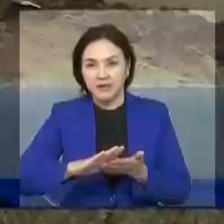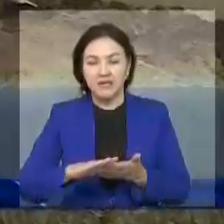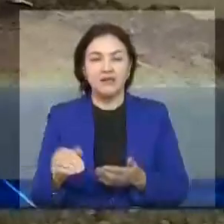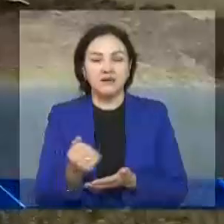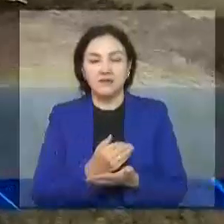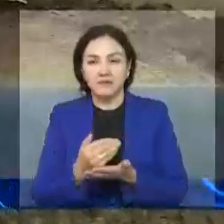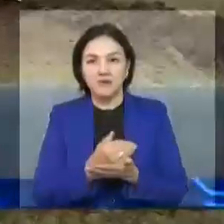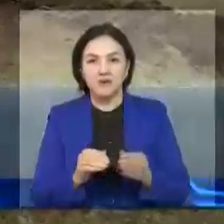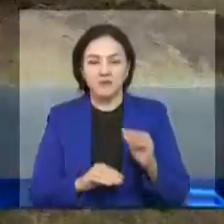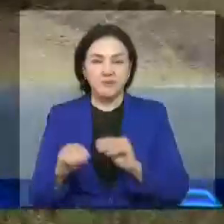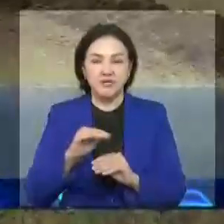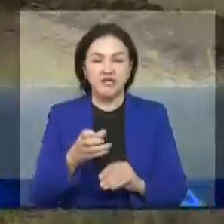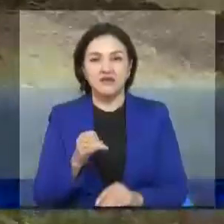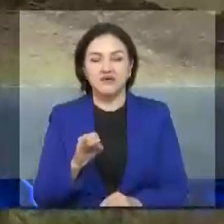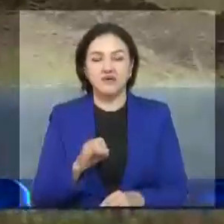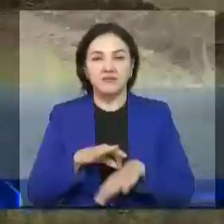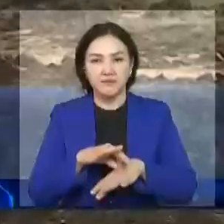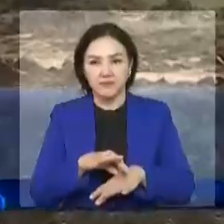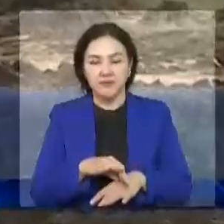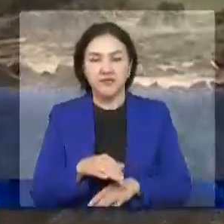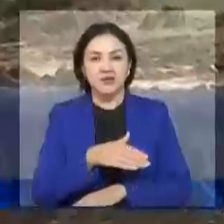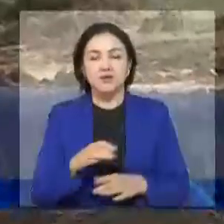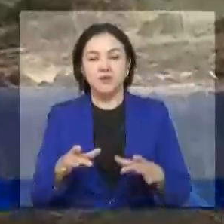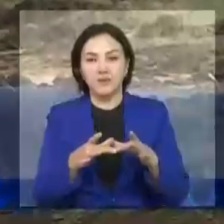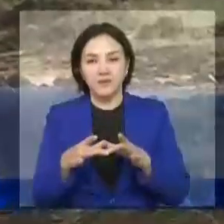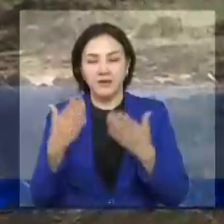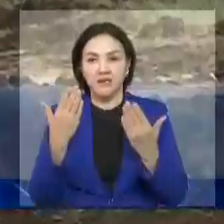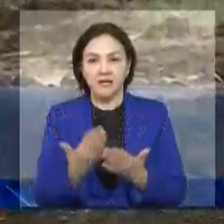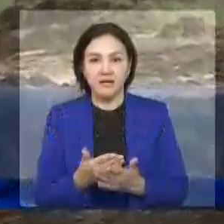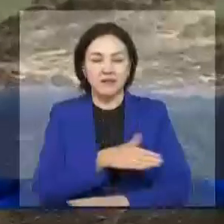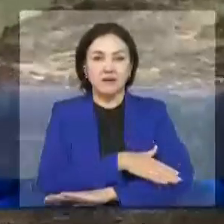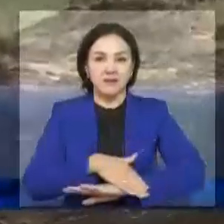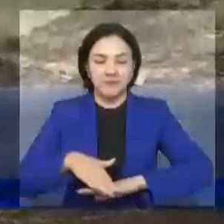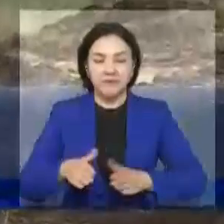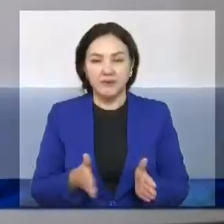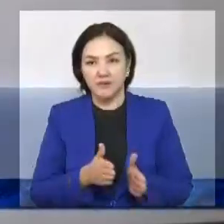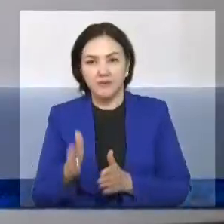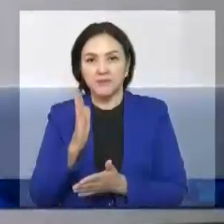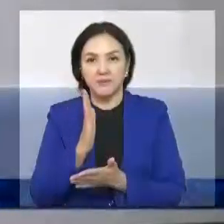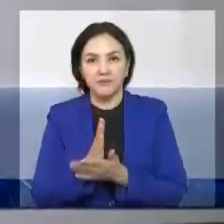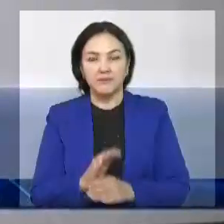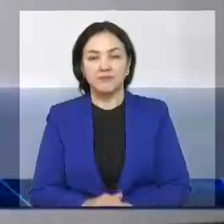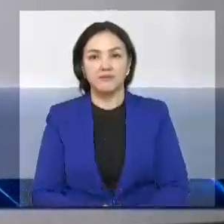мугалжарский на отведённых для этого участках теперь ули заасфальтирована